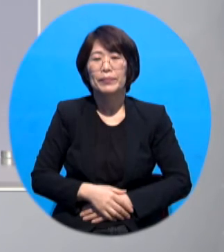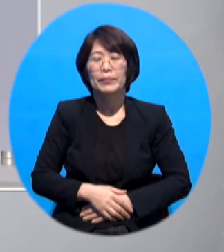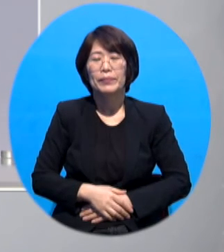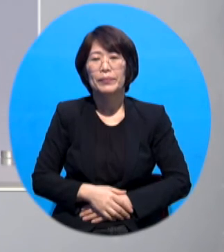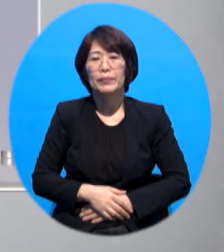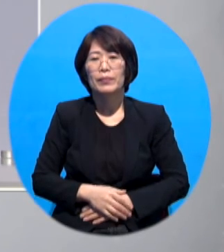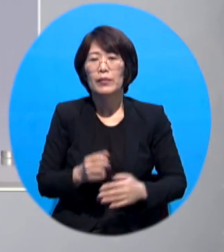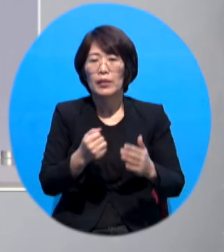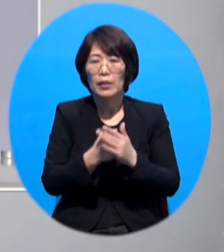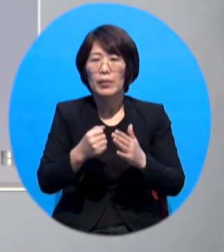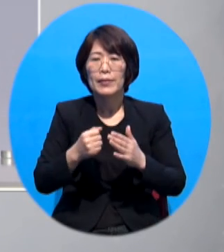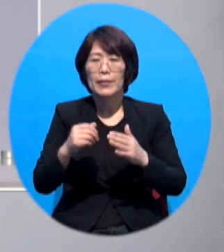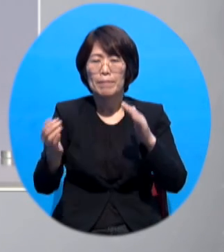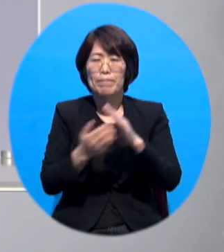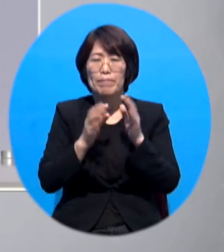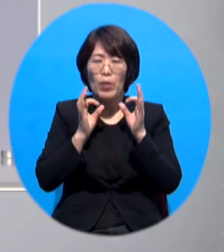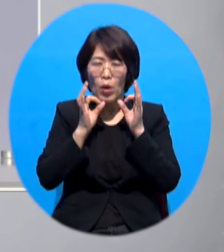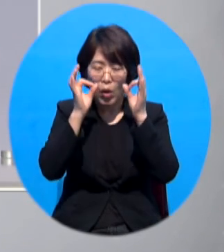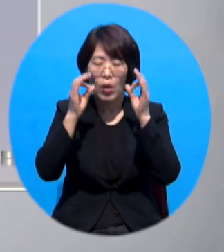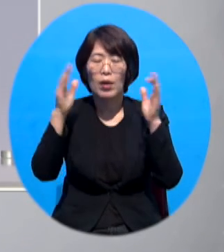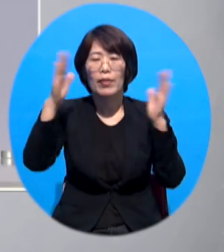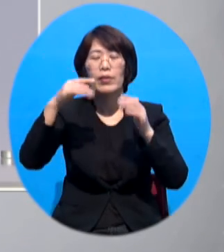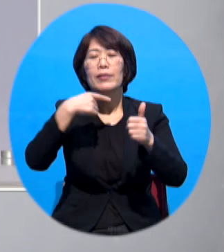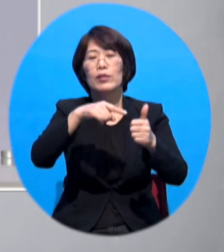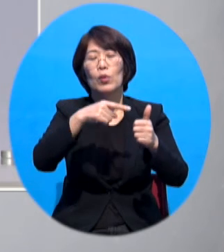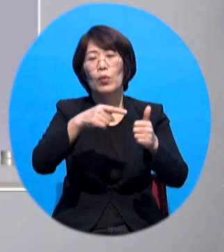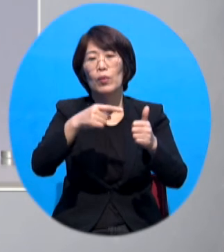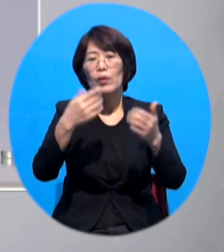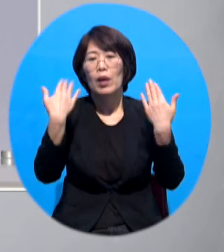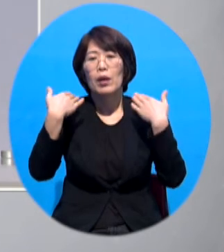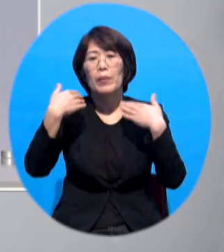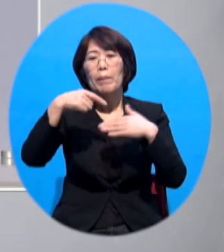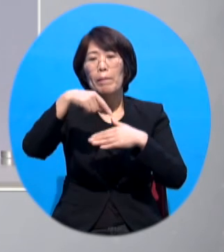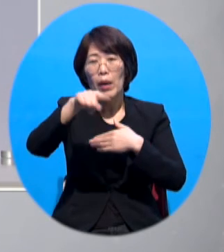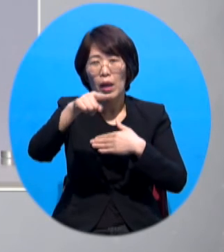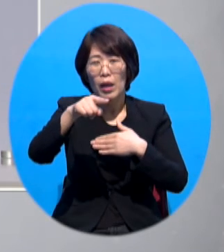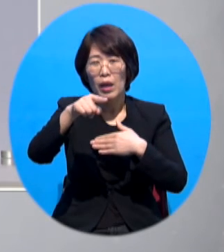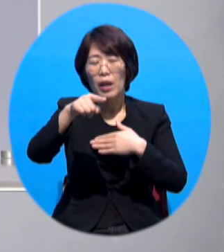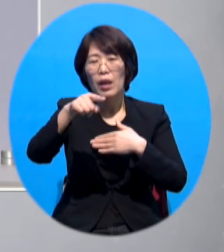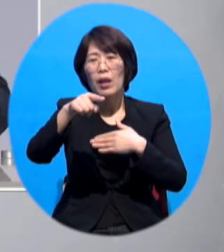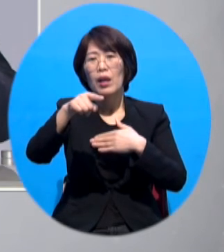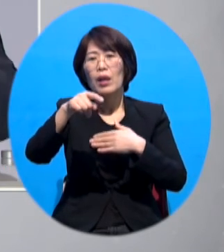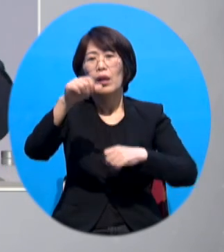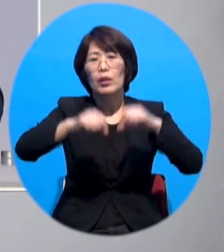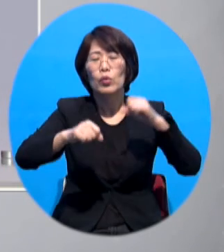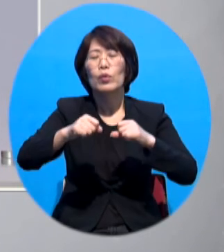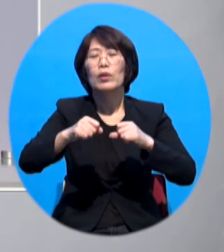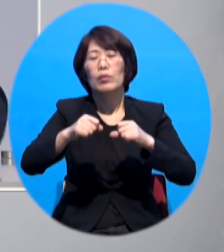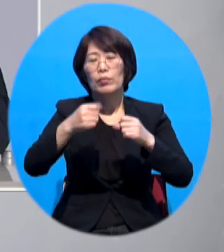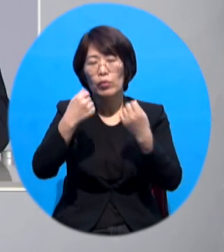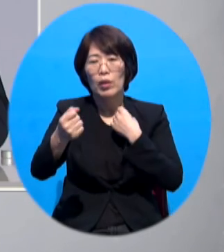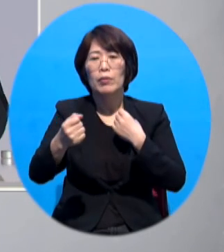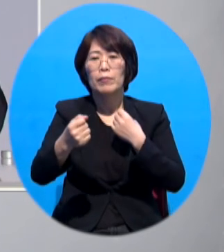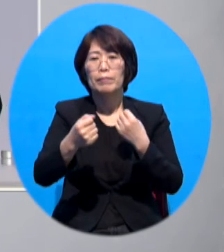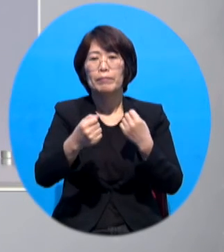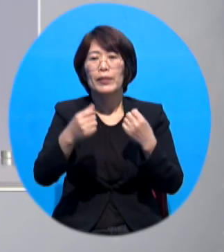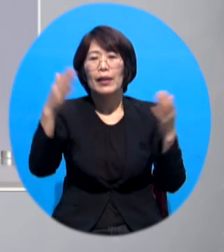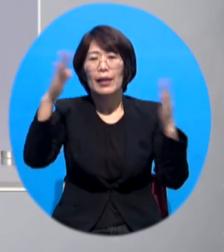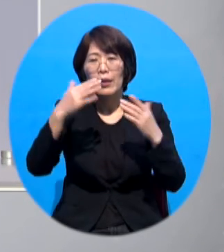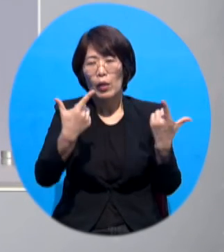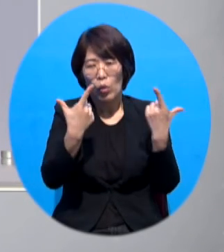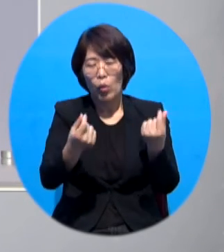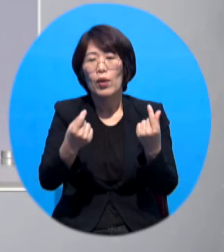어쨌든 체이스를 다해서 우리 아이들을 지도하고 학교 받게 되더라도 학교 안에 있는 우리와 또 우리 아이들과 똑같은 관점에서